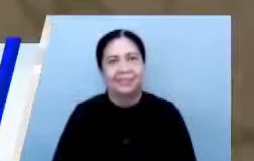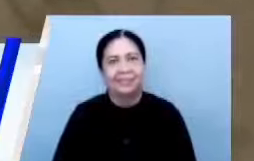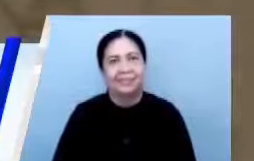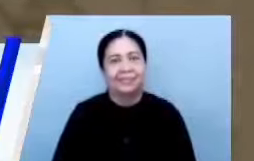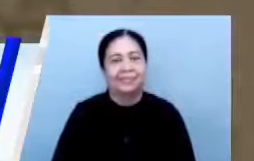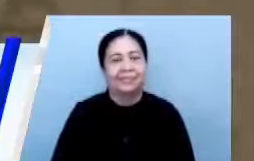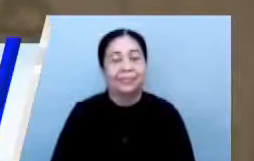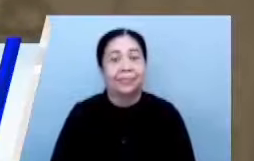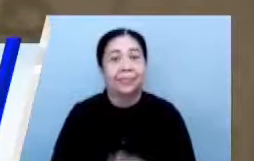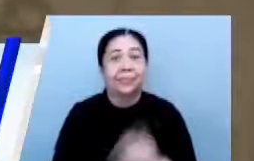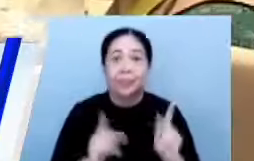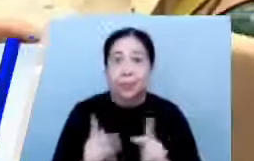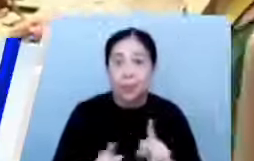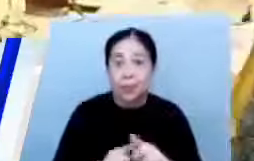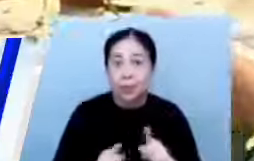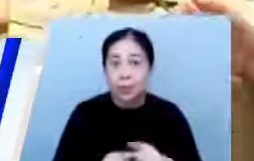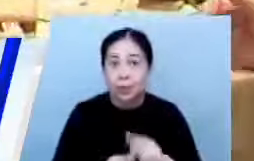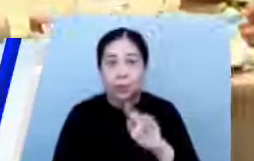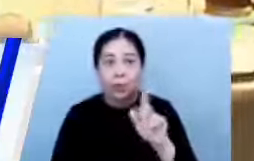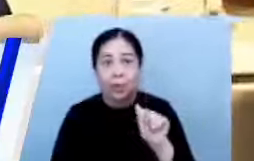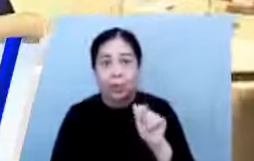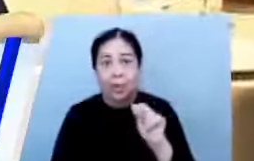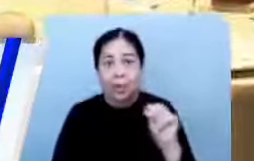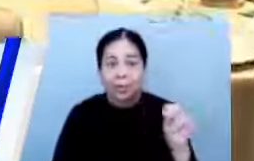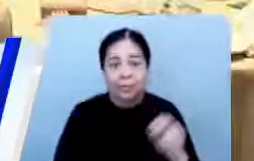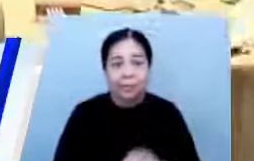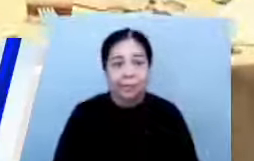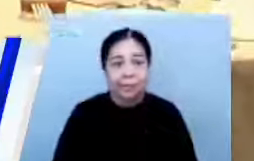Nag-perform din si Julie Ann.